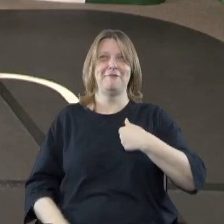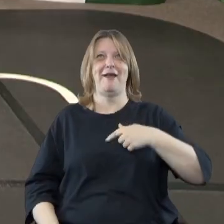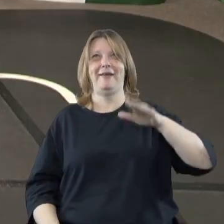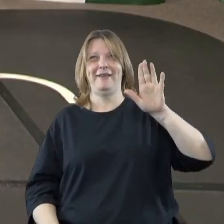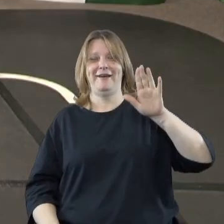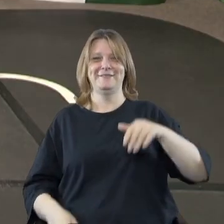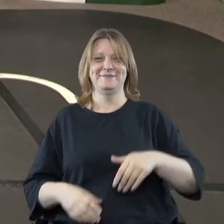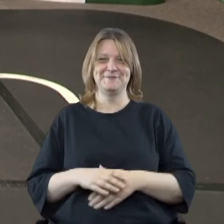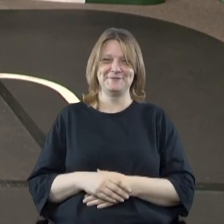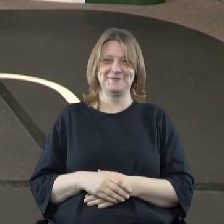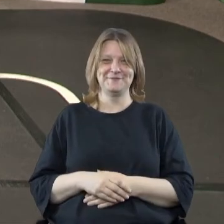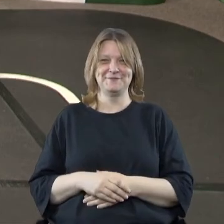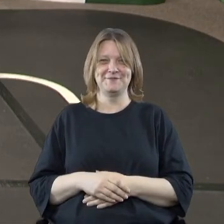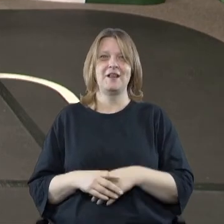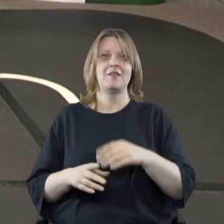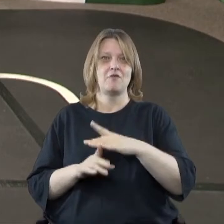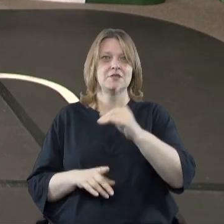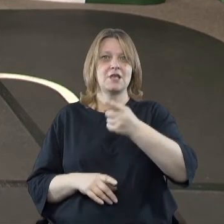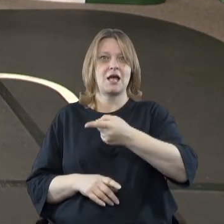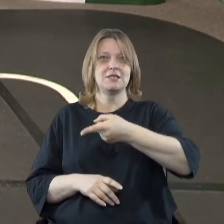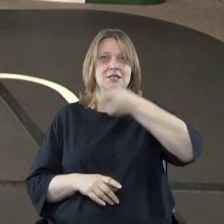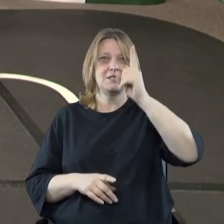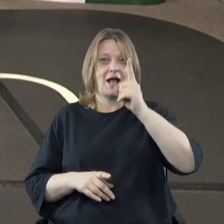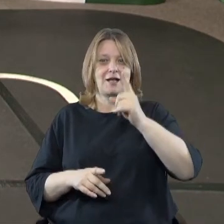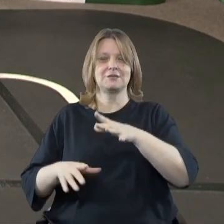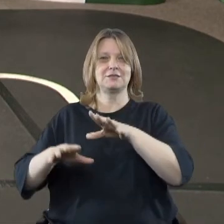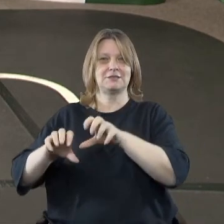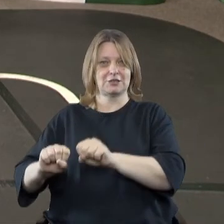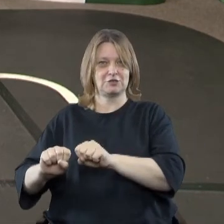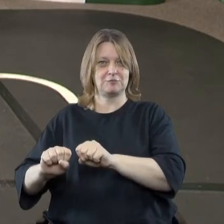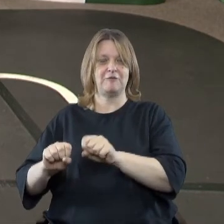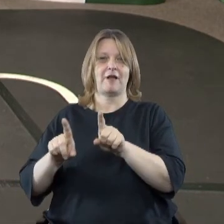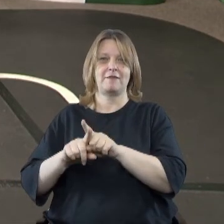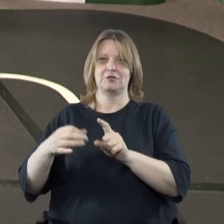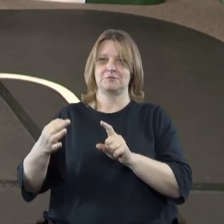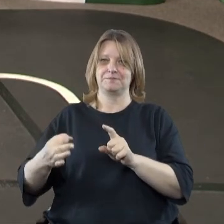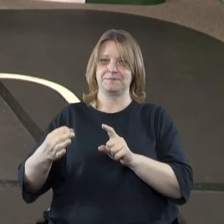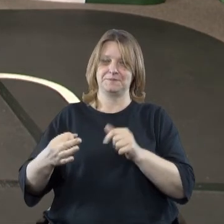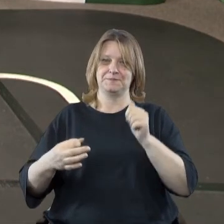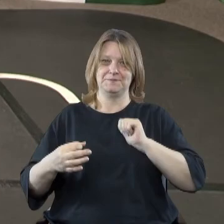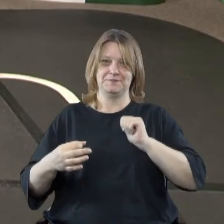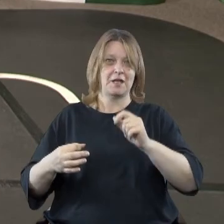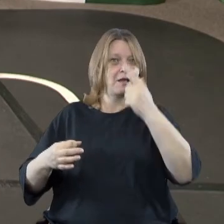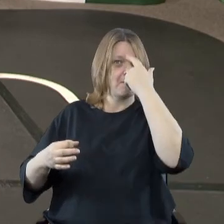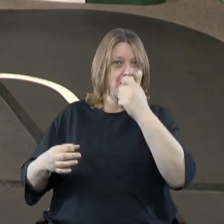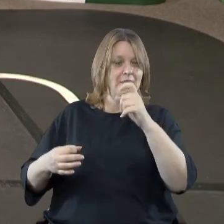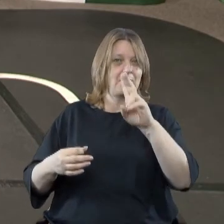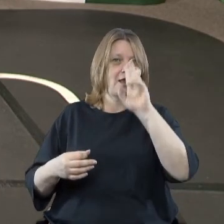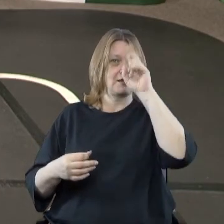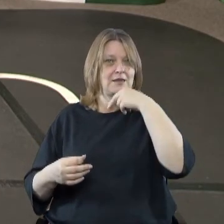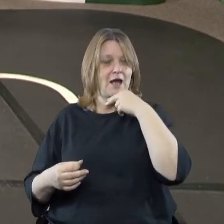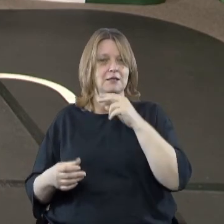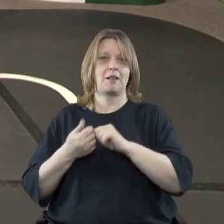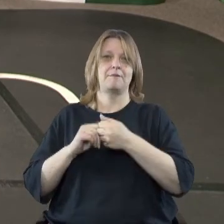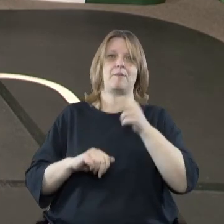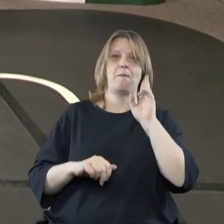Bardzo dobrze. Znakomicie. Zakaz zatrzymywania i postoju. Pamiętajcie, jak tatuś czy mamusia, czy